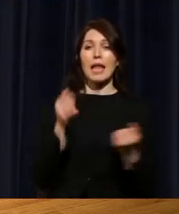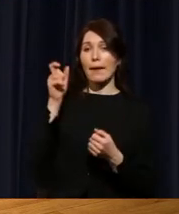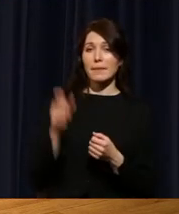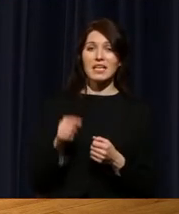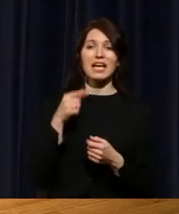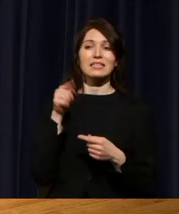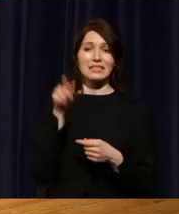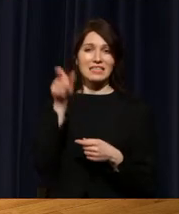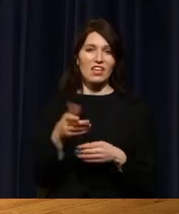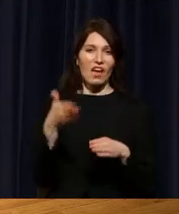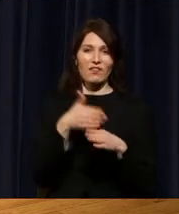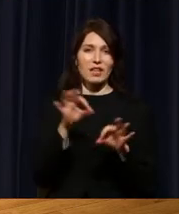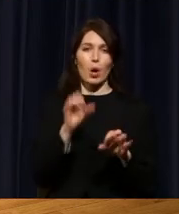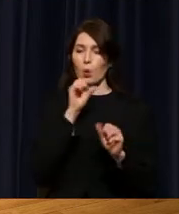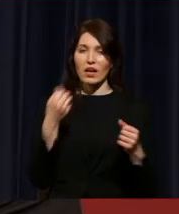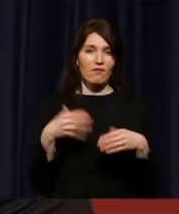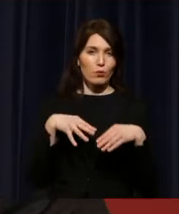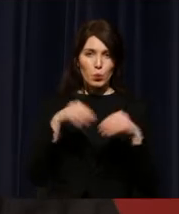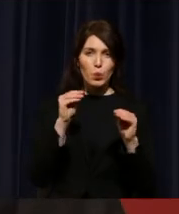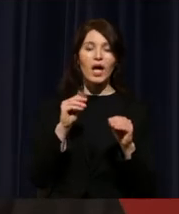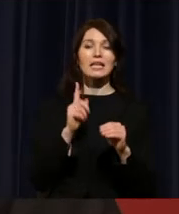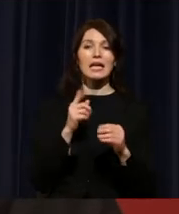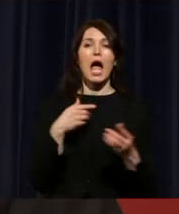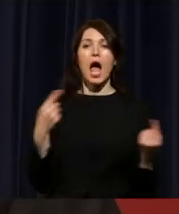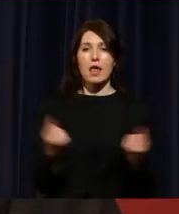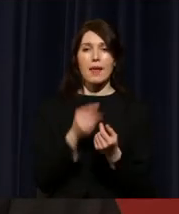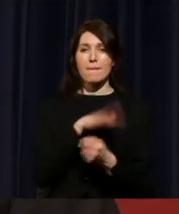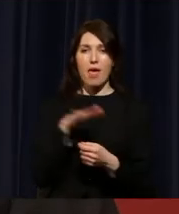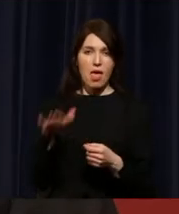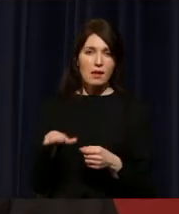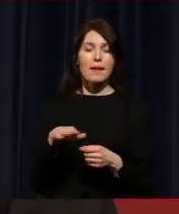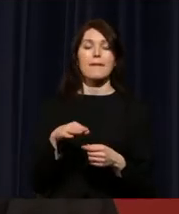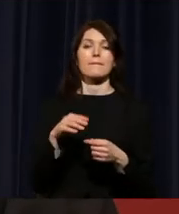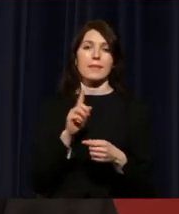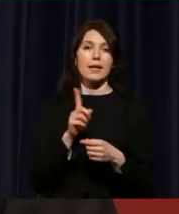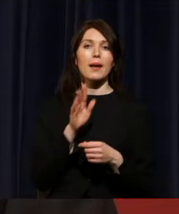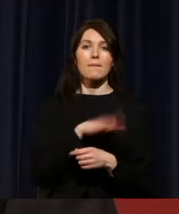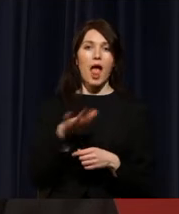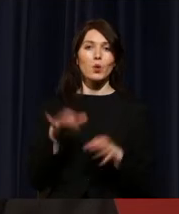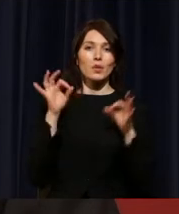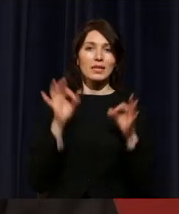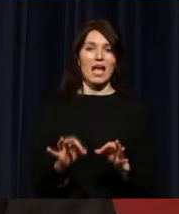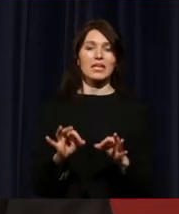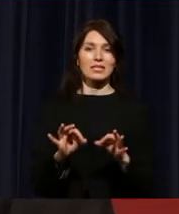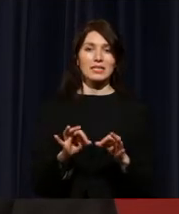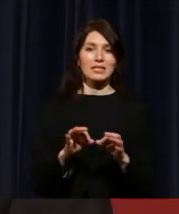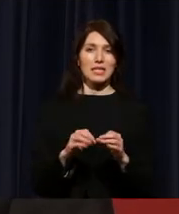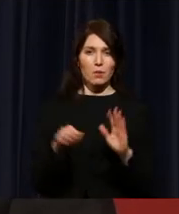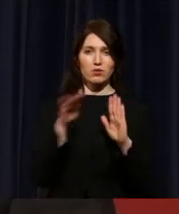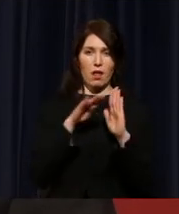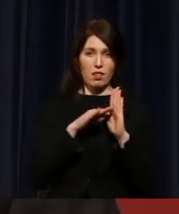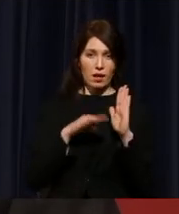cilvēka vietā neko nevar izdarīt. Vienīgais patiecībā uz bērniem ir cita lieta, ka pastāv tādi bērnu tiesību